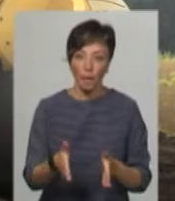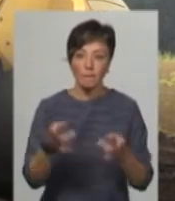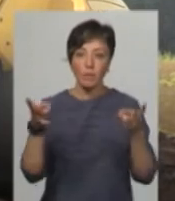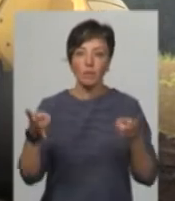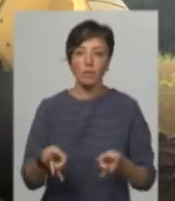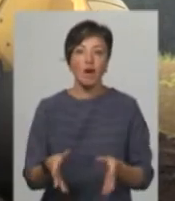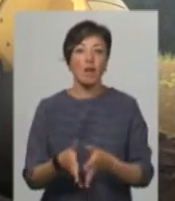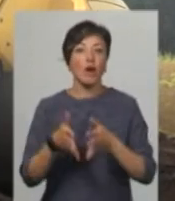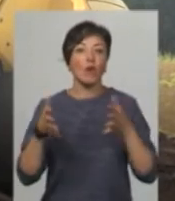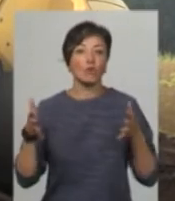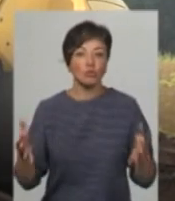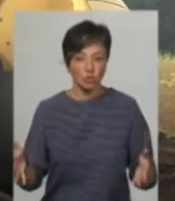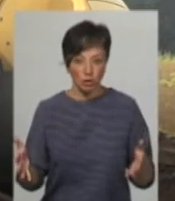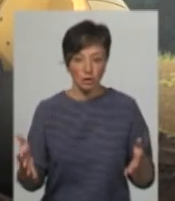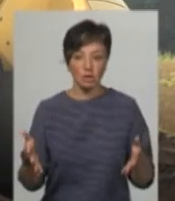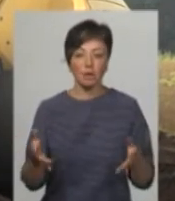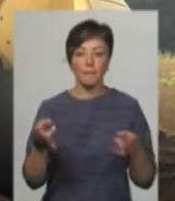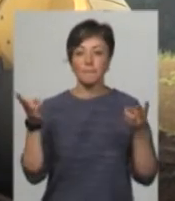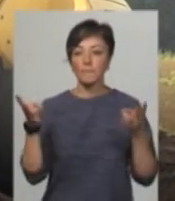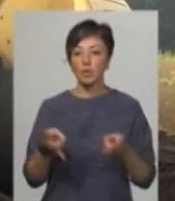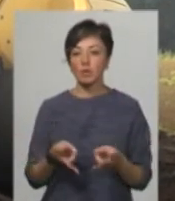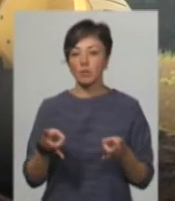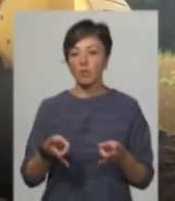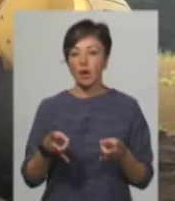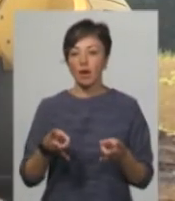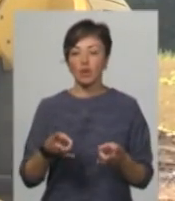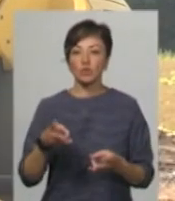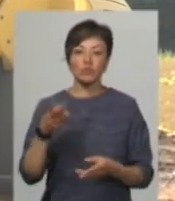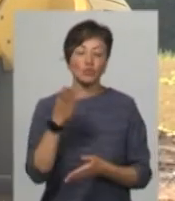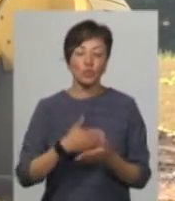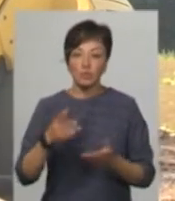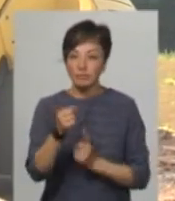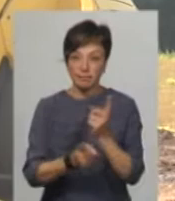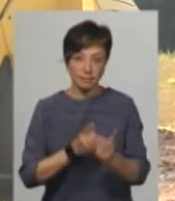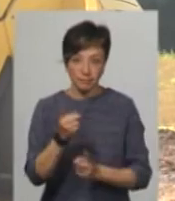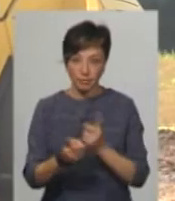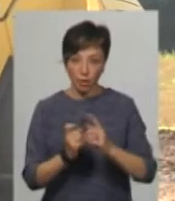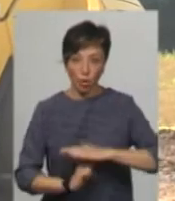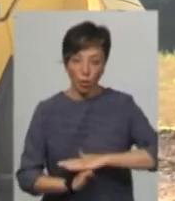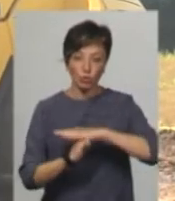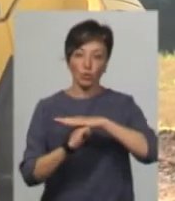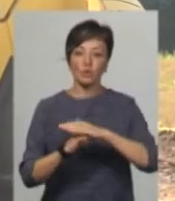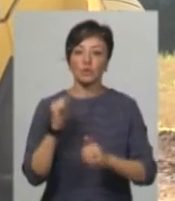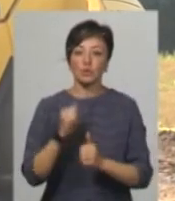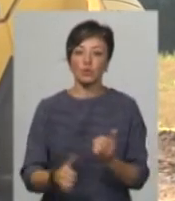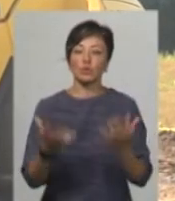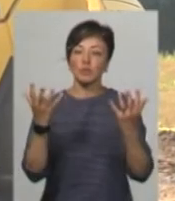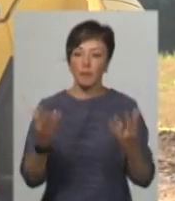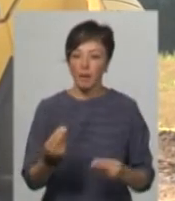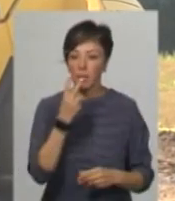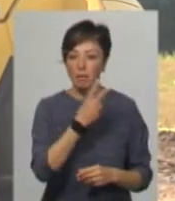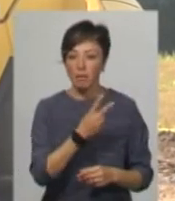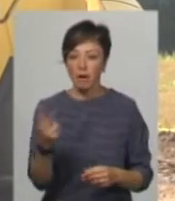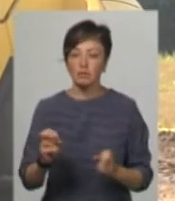потребувала розширення, вона потребувала взагалі докорінної зміни основи, тому що з кожним днем ми бачимо,